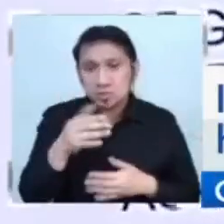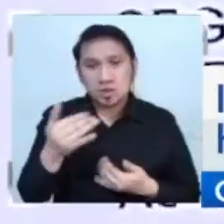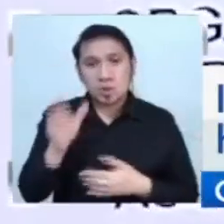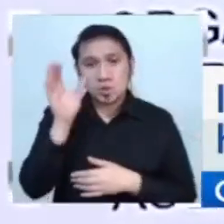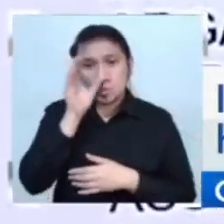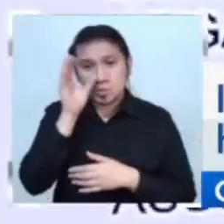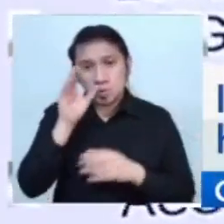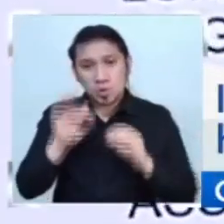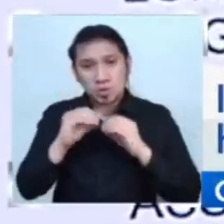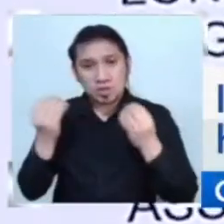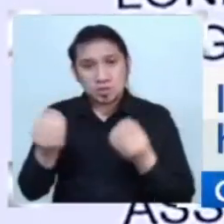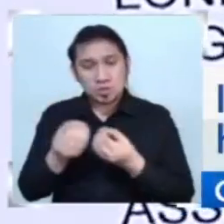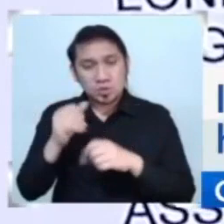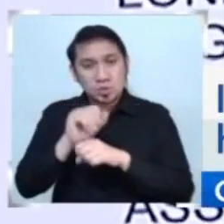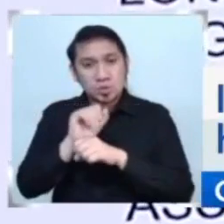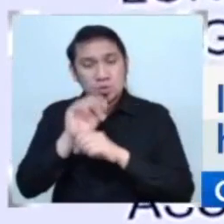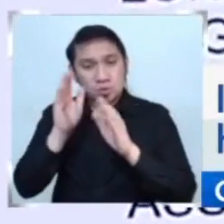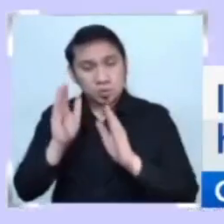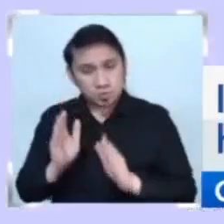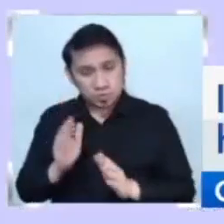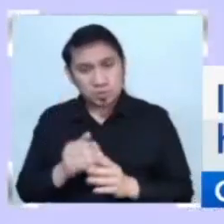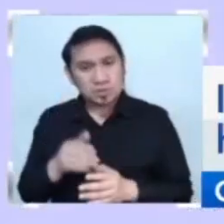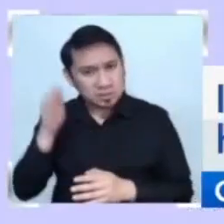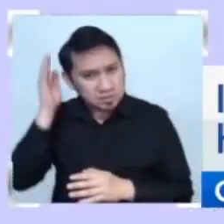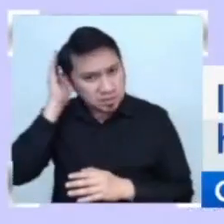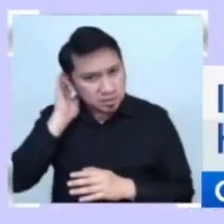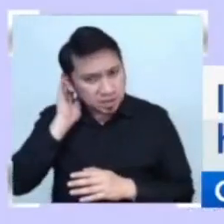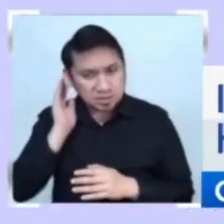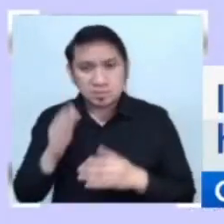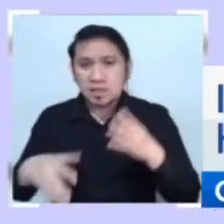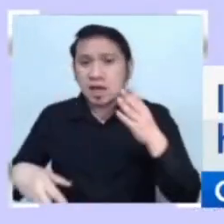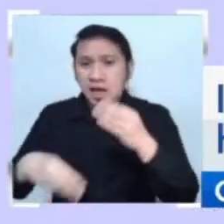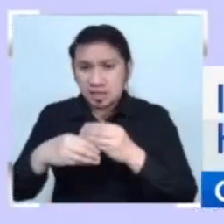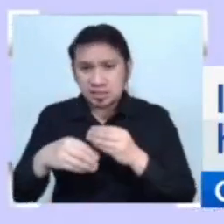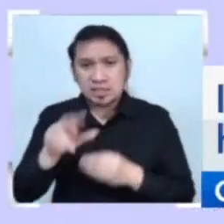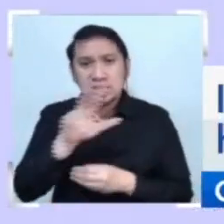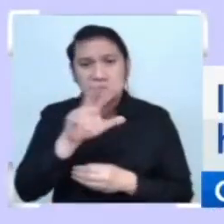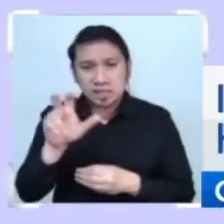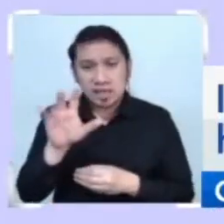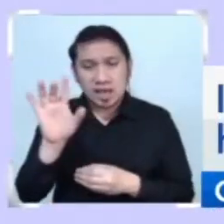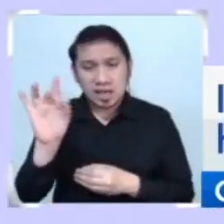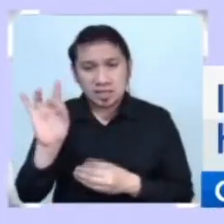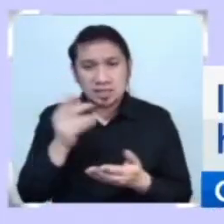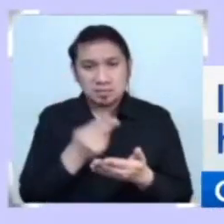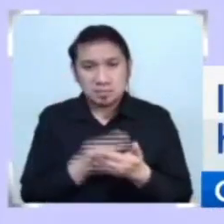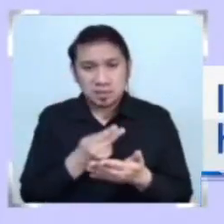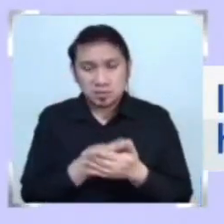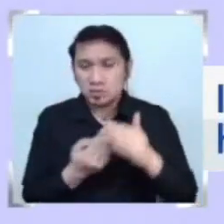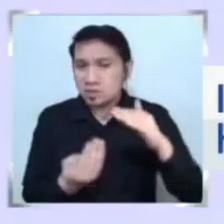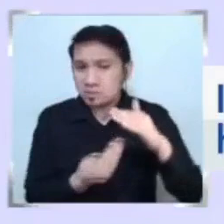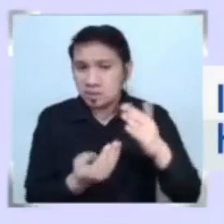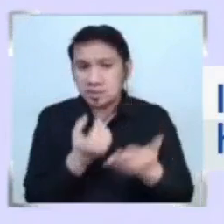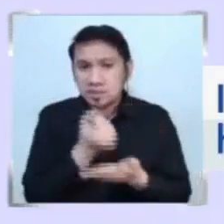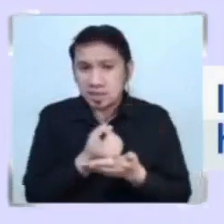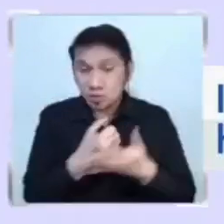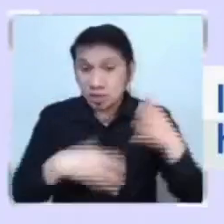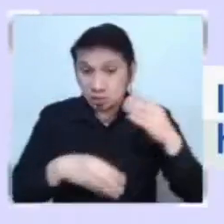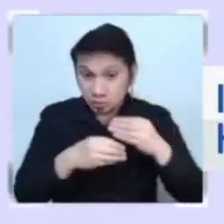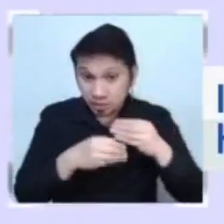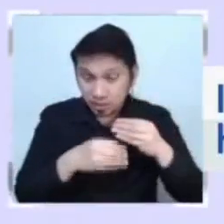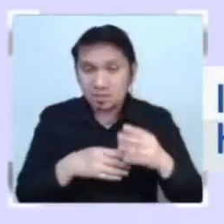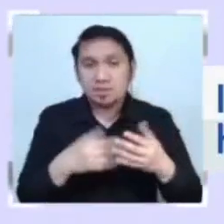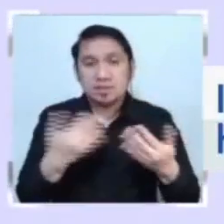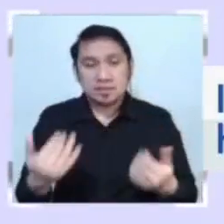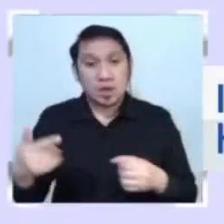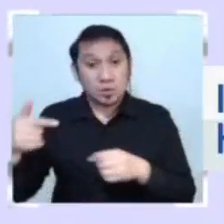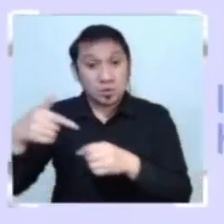Regional Tripartite Wages and Productivity Board ng dagdag 308 pesos sa minimum wage. Bukod sa produktong petrolyo, tumaas